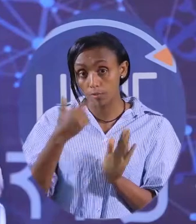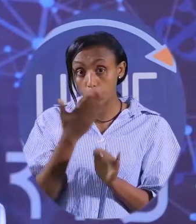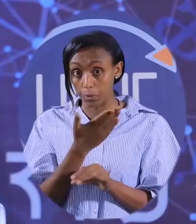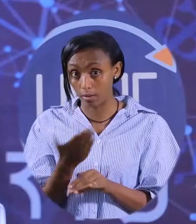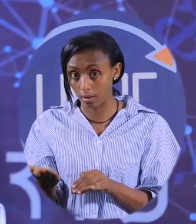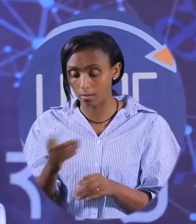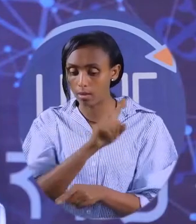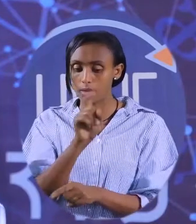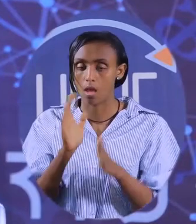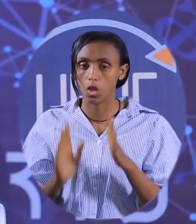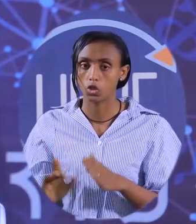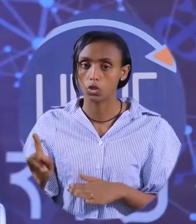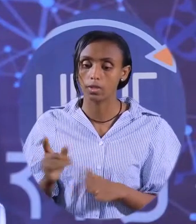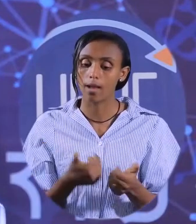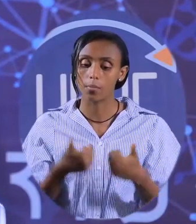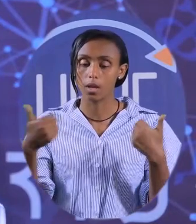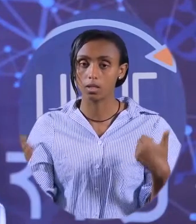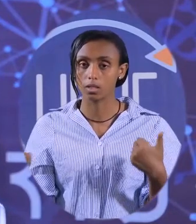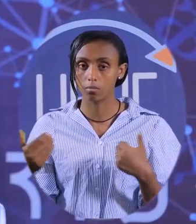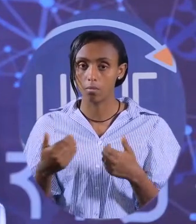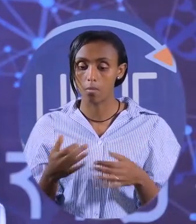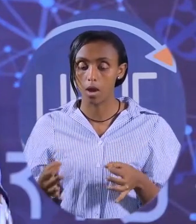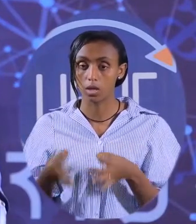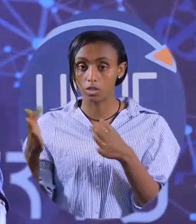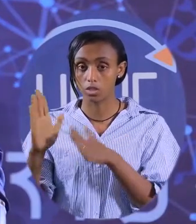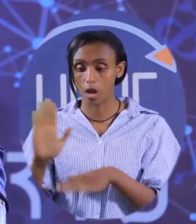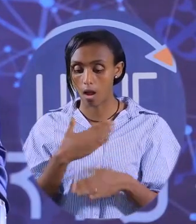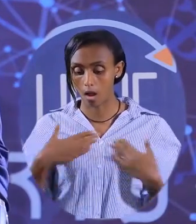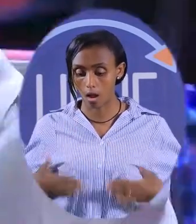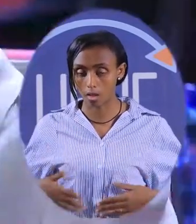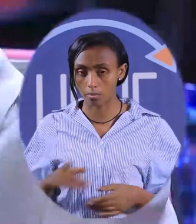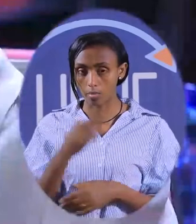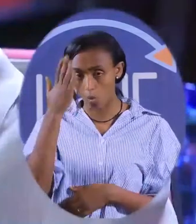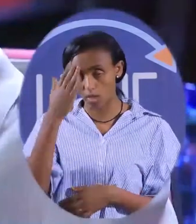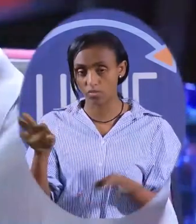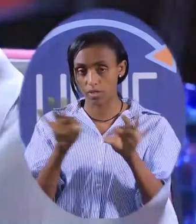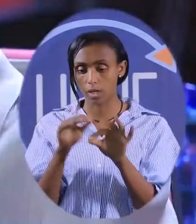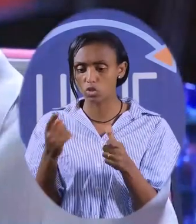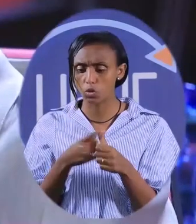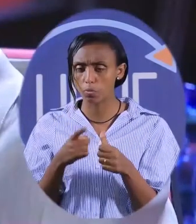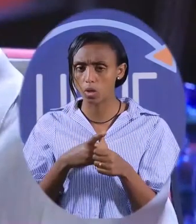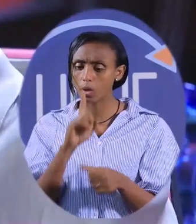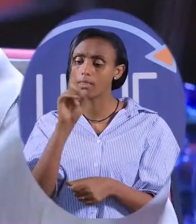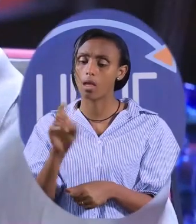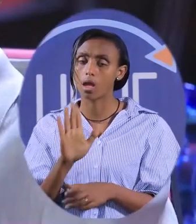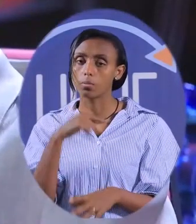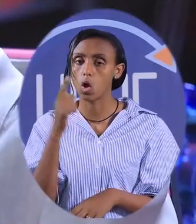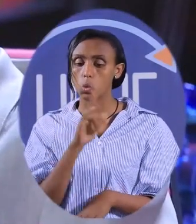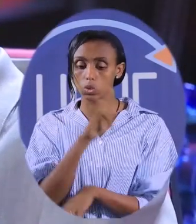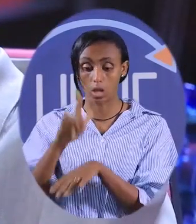ነገር ተጠያቂውን ለመለየት ባለድርሻ አካላትን ማወቅ ያስፈልጋል። የመጀመሪያው ባለድርሻ አካል ዜጎች